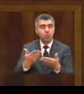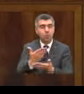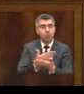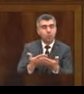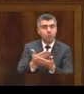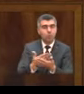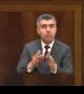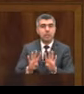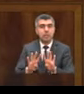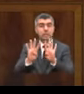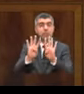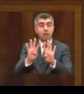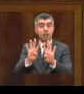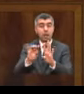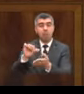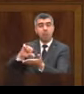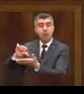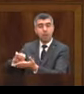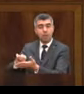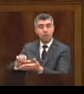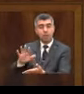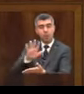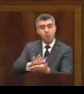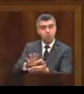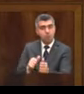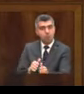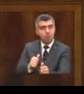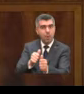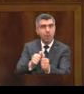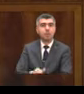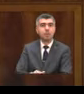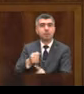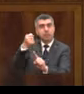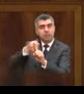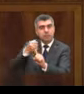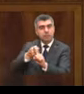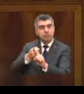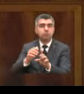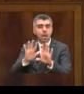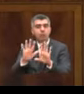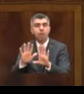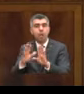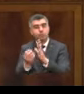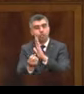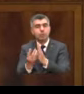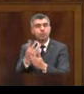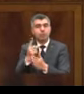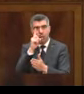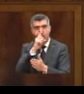أطلقنا 8 ديال الأجهزة اللي هي جاهزة بمراكز المواكبة، ونشتغل على إطلاق 10 أجهزة ترابية في هذه السنة